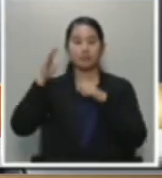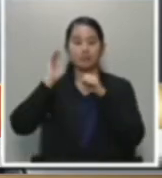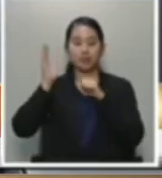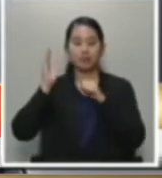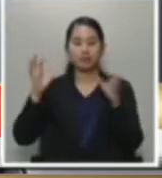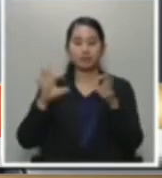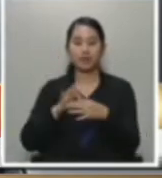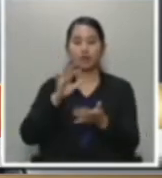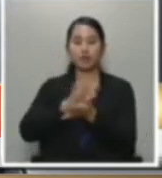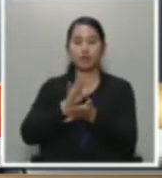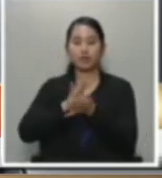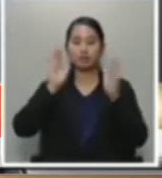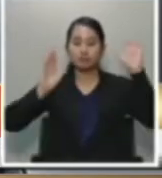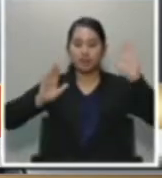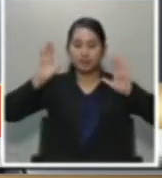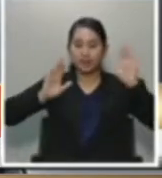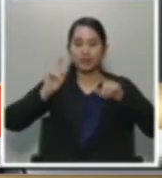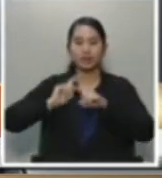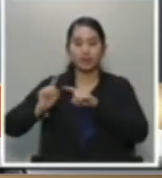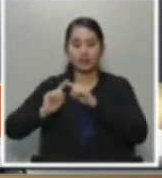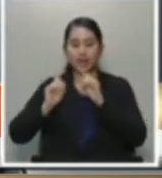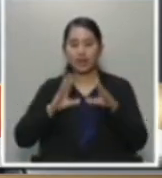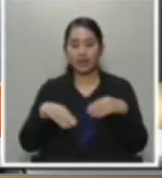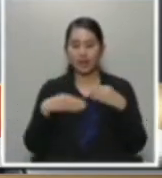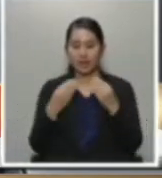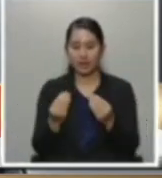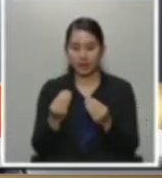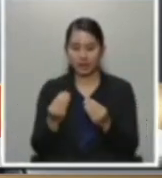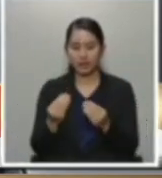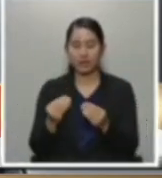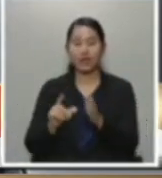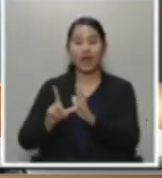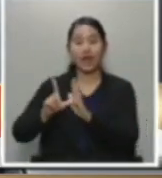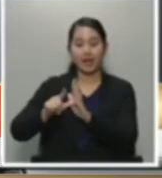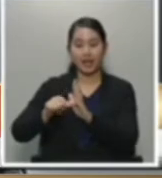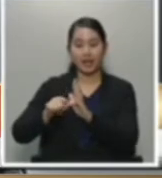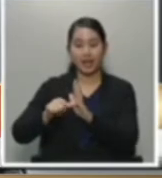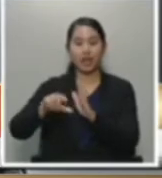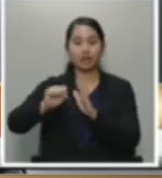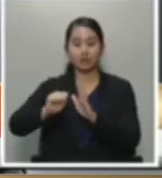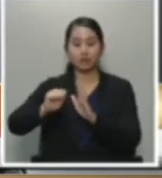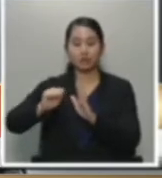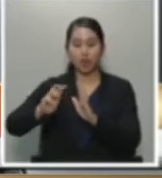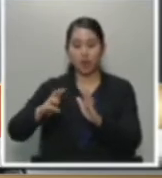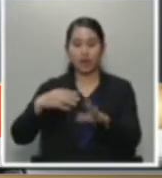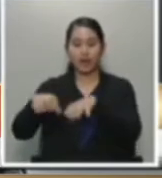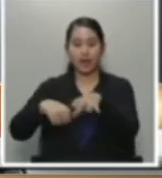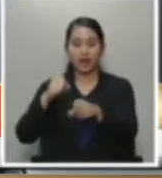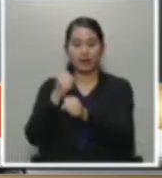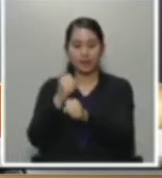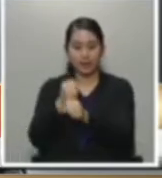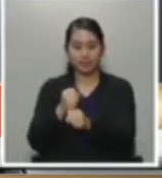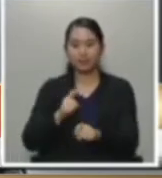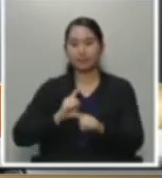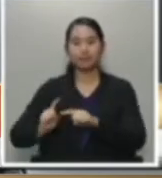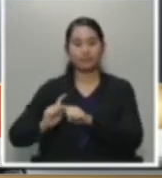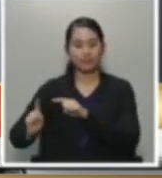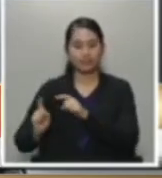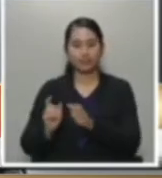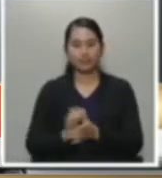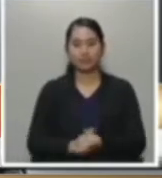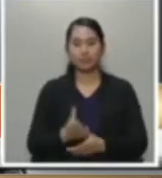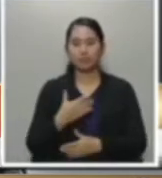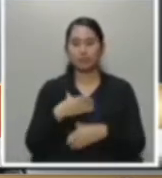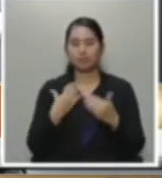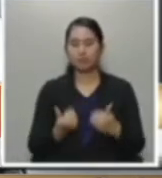องโรงเรียนประชาธิปไตยนะครับเสร็จแล้วก็ให้สำนักงานเลขาธิการวุฒิสภานะครับได้ไปดำเนินการเรื่องต่างๆไม่เห็น